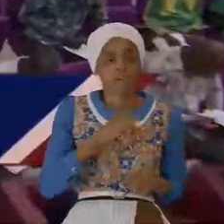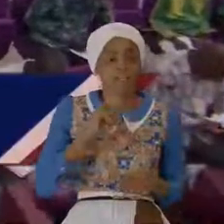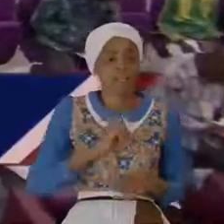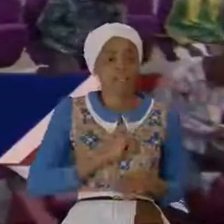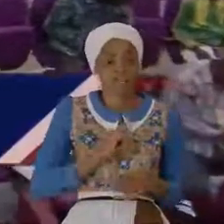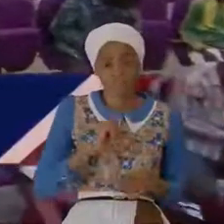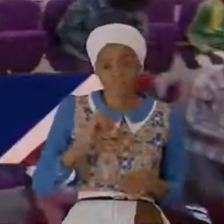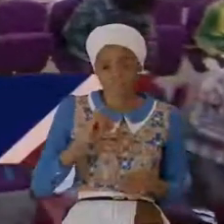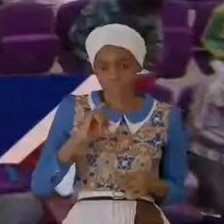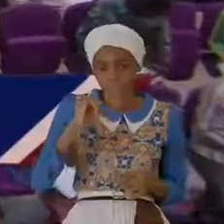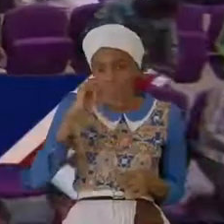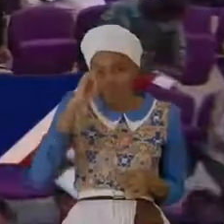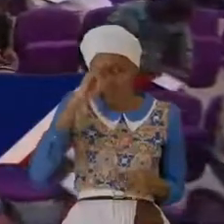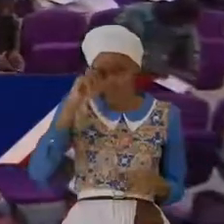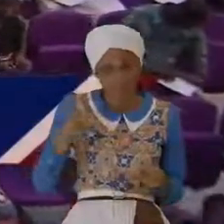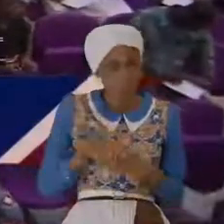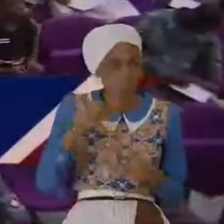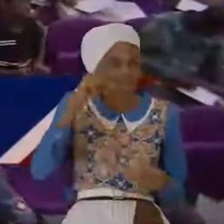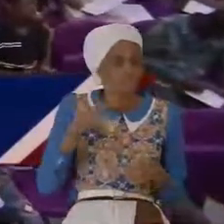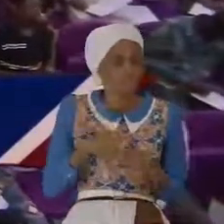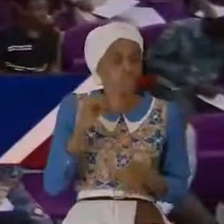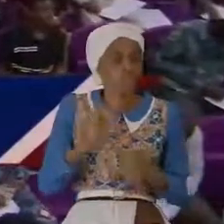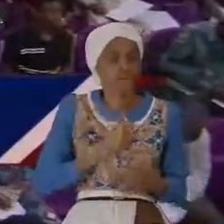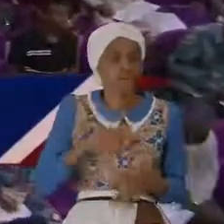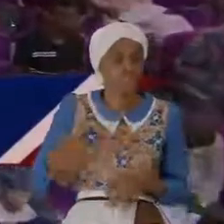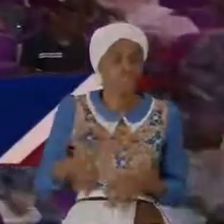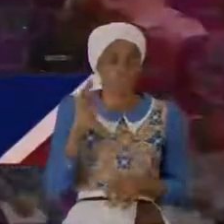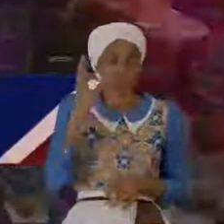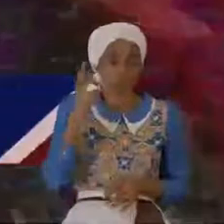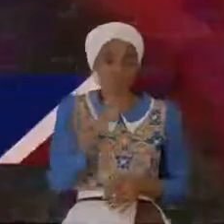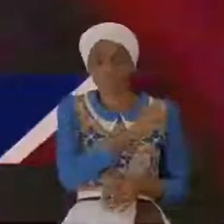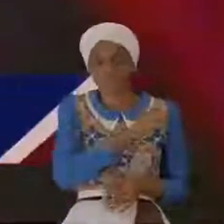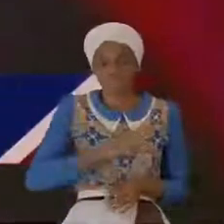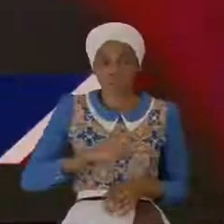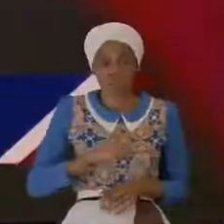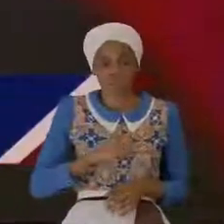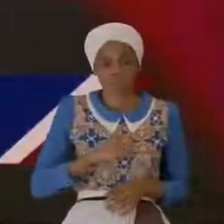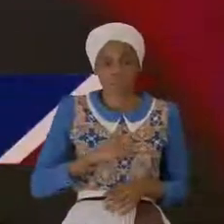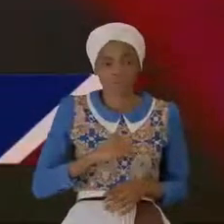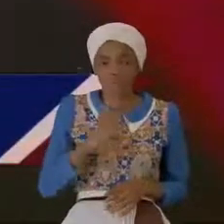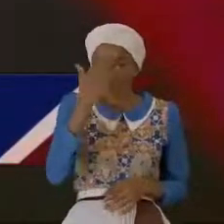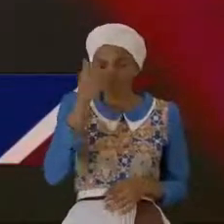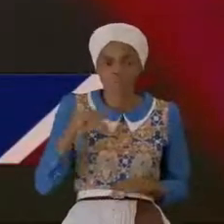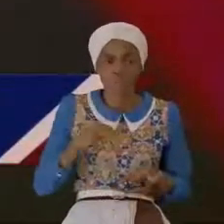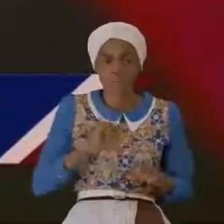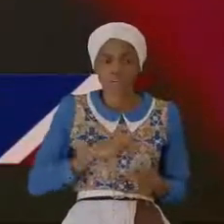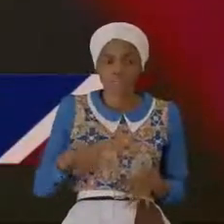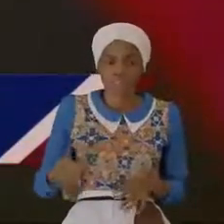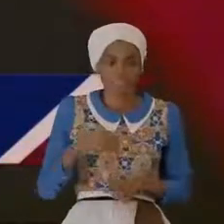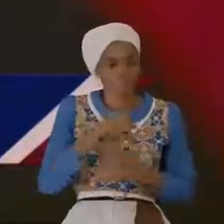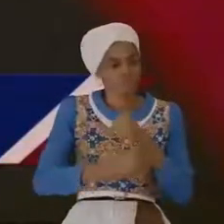Galates 5, verset 11. Pour moi, frère, si je prêche encore